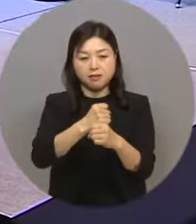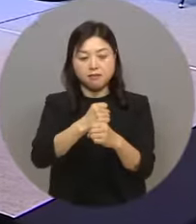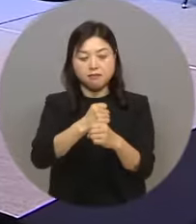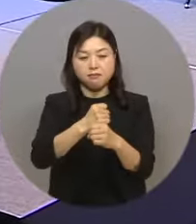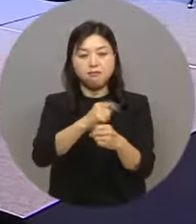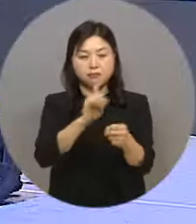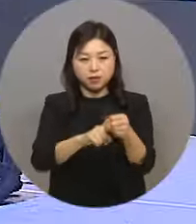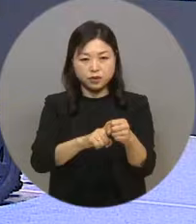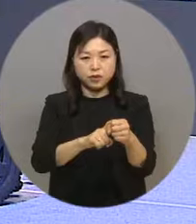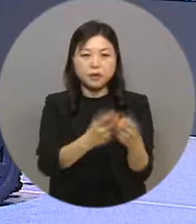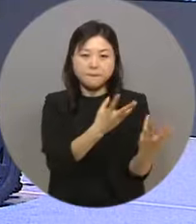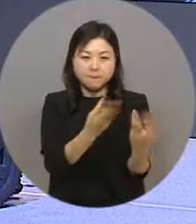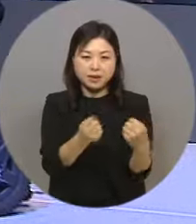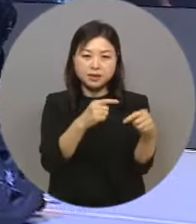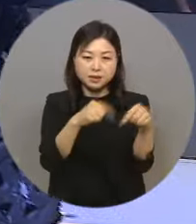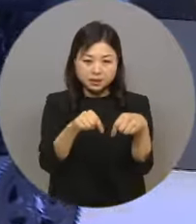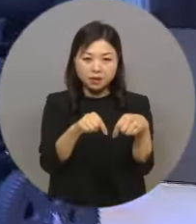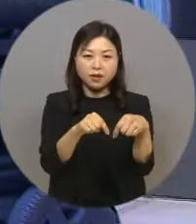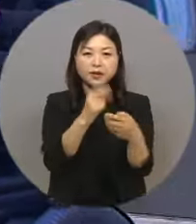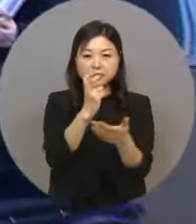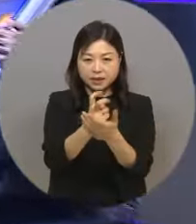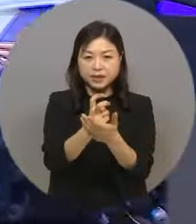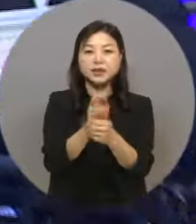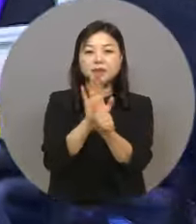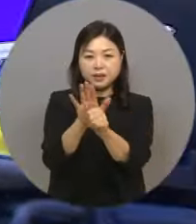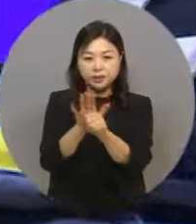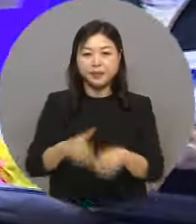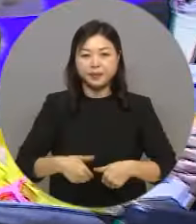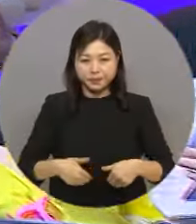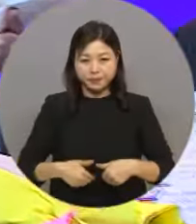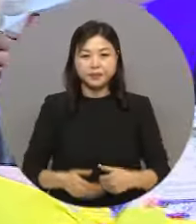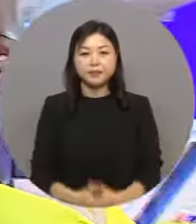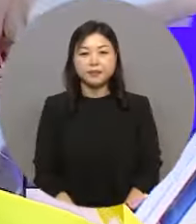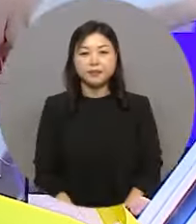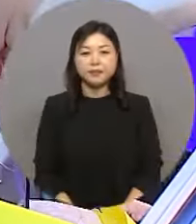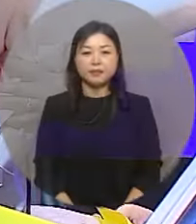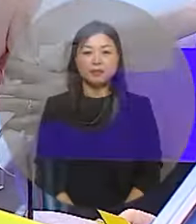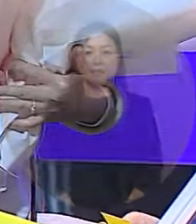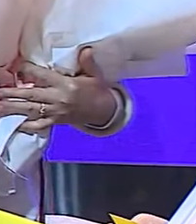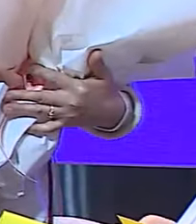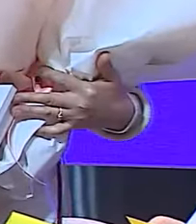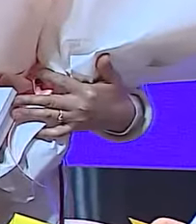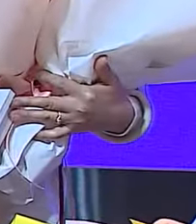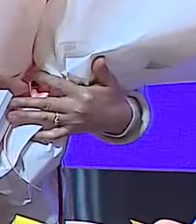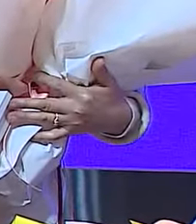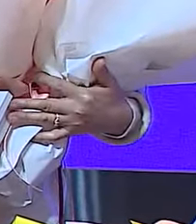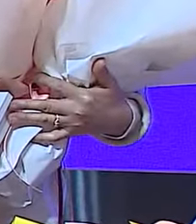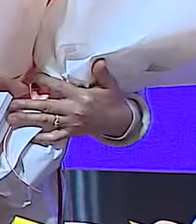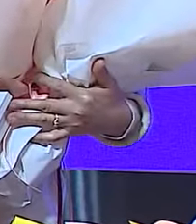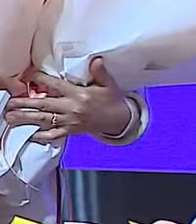정책과 지원이 이어지기를 기대해 봅니다 복지 T 뉴스 김은별 있니다